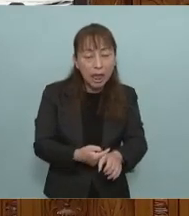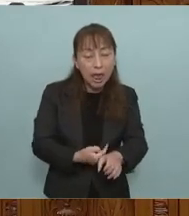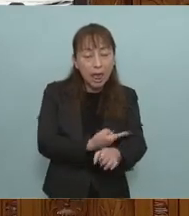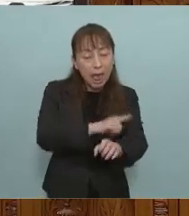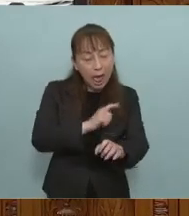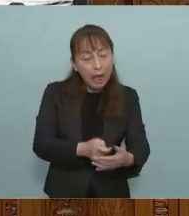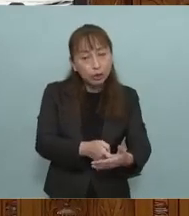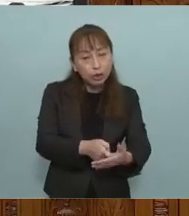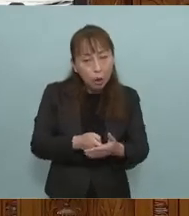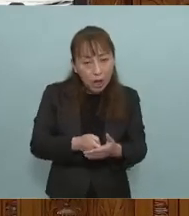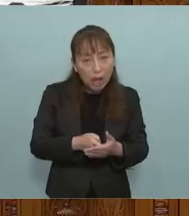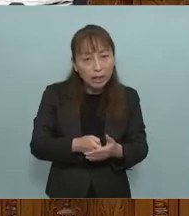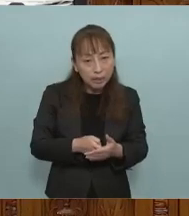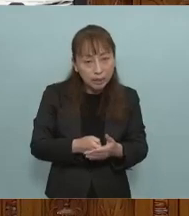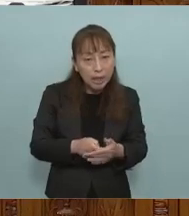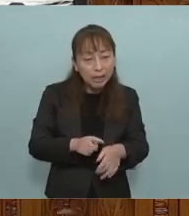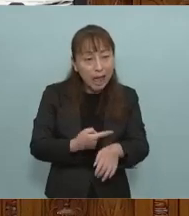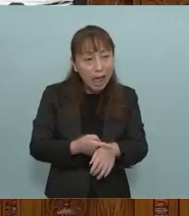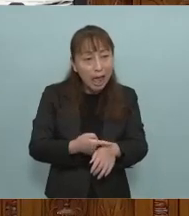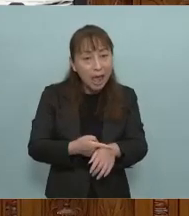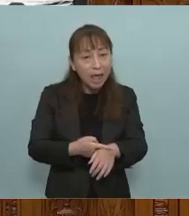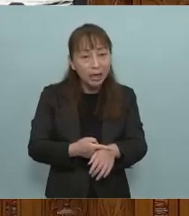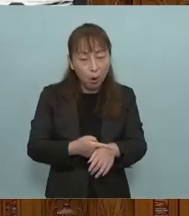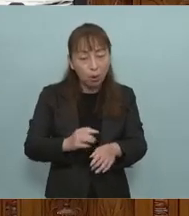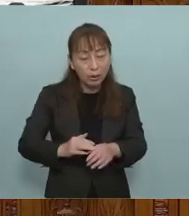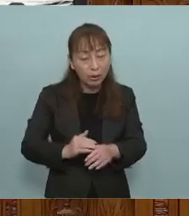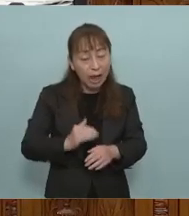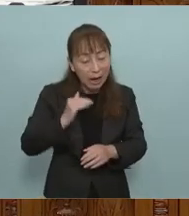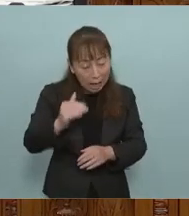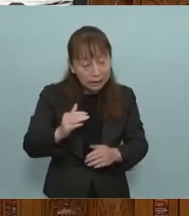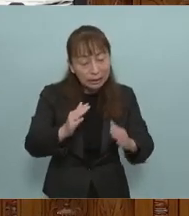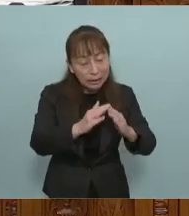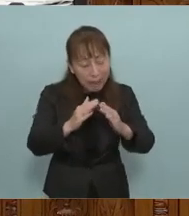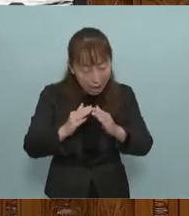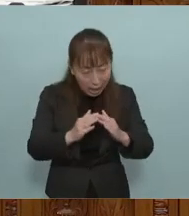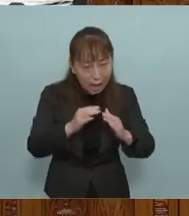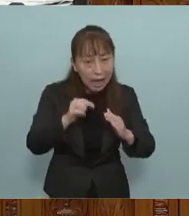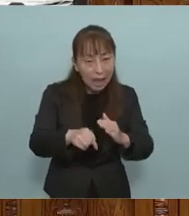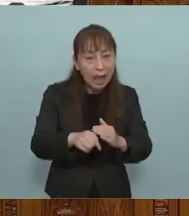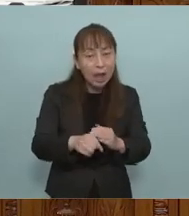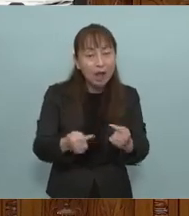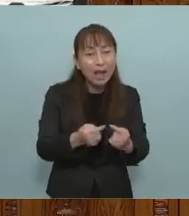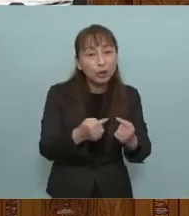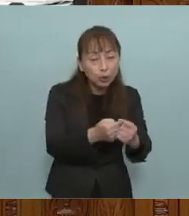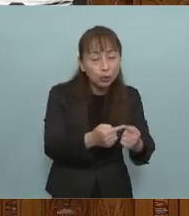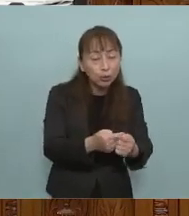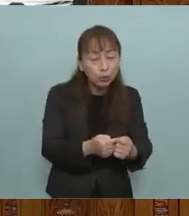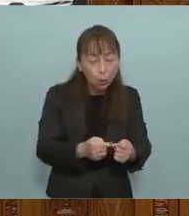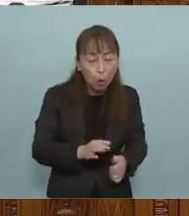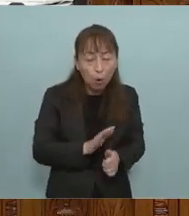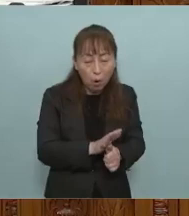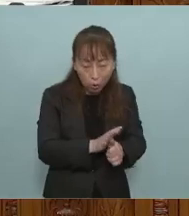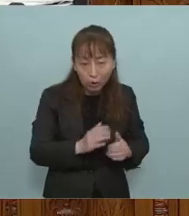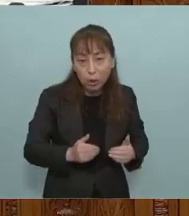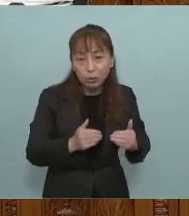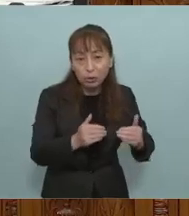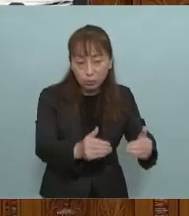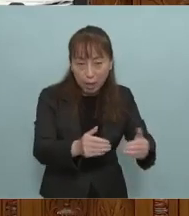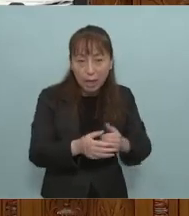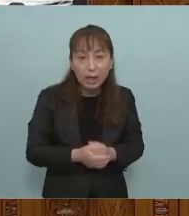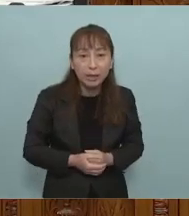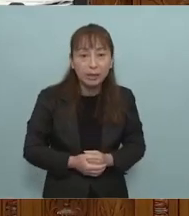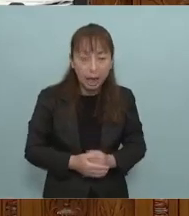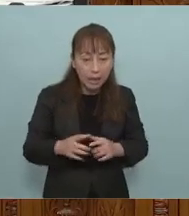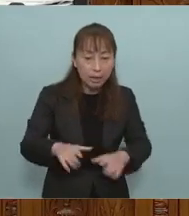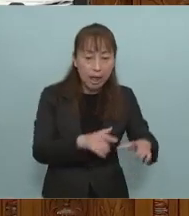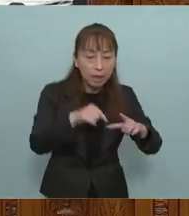住宅の新築や住宅の断熱改修等を着実に進め暮らしにおける脱炭素化